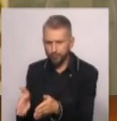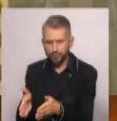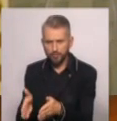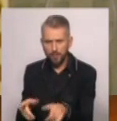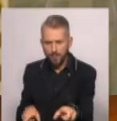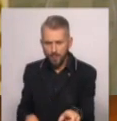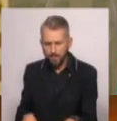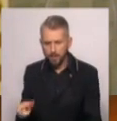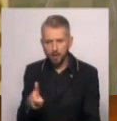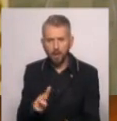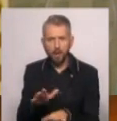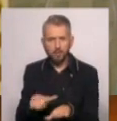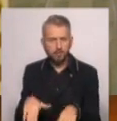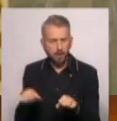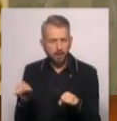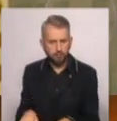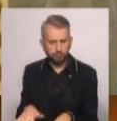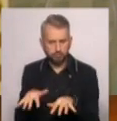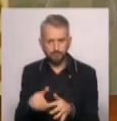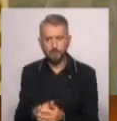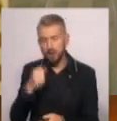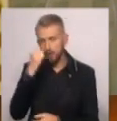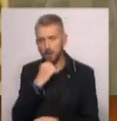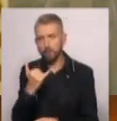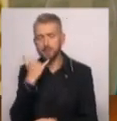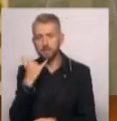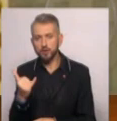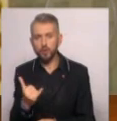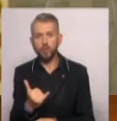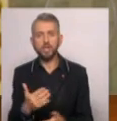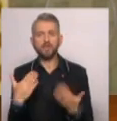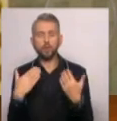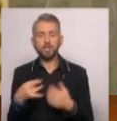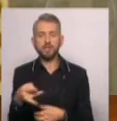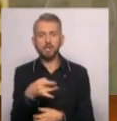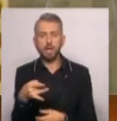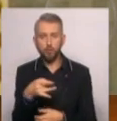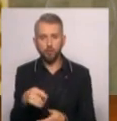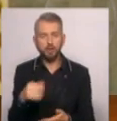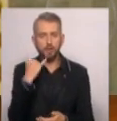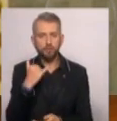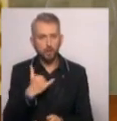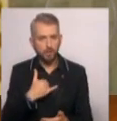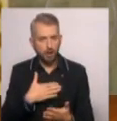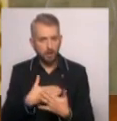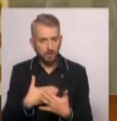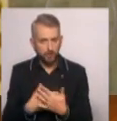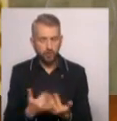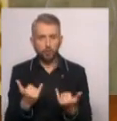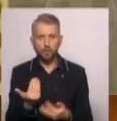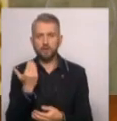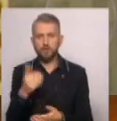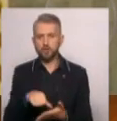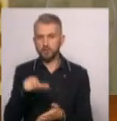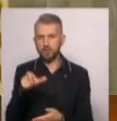багато дітей. Так, дуже дякую вам. Дякую вам за дзвінок. Ще раз нагадаю, Святошинський район. Долучайтеся активніше, будь ласка. Сьогодні ваш